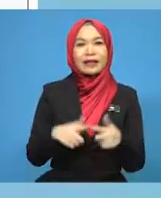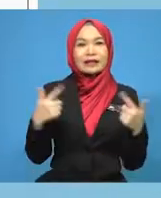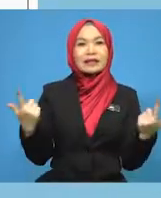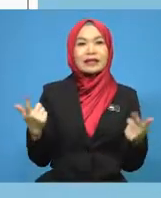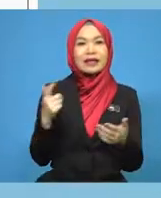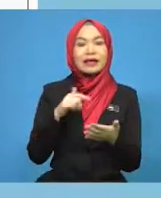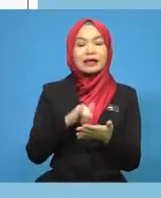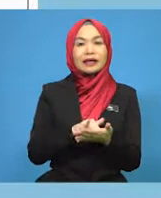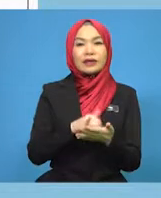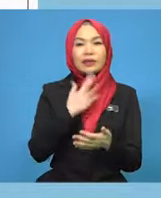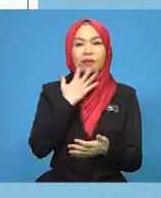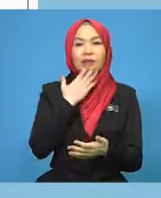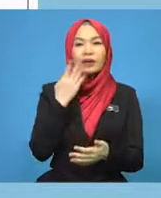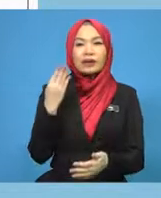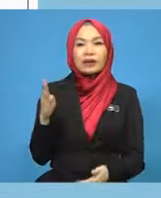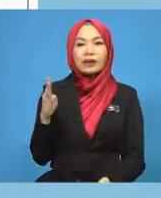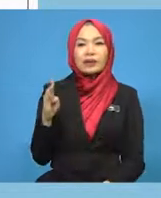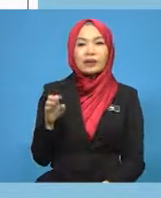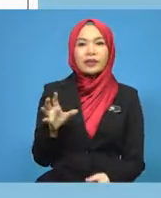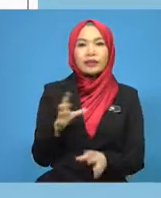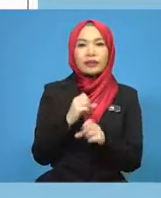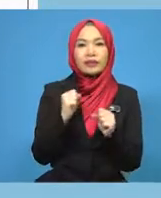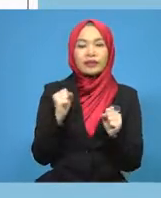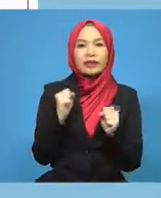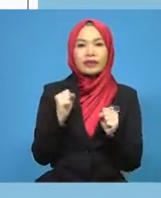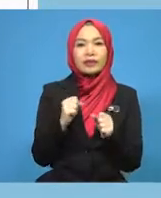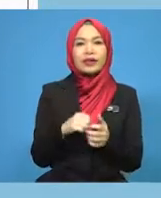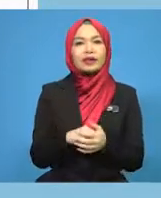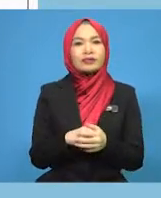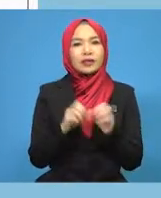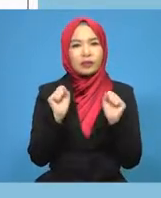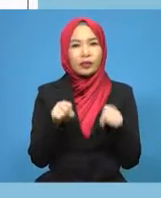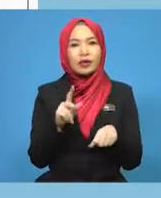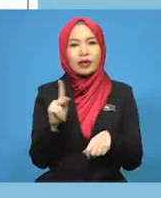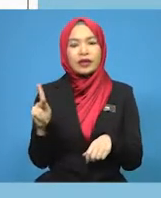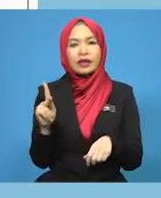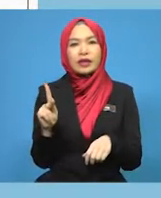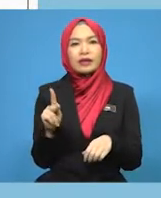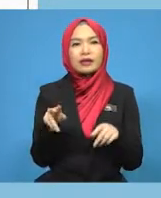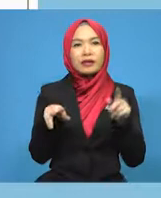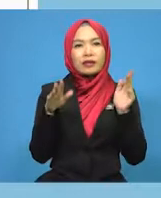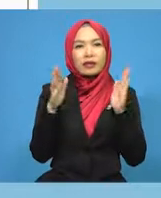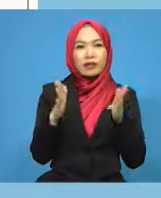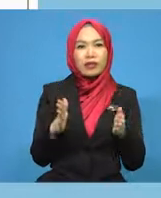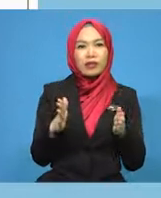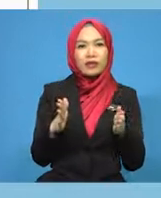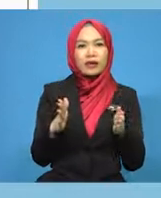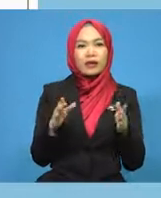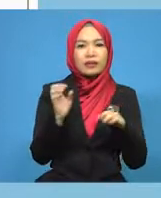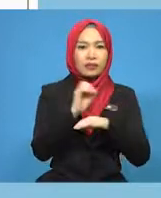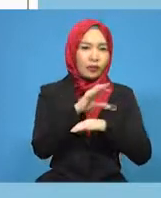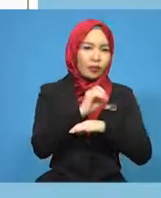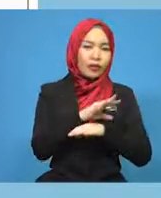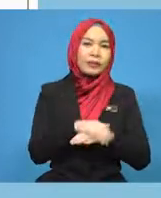juga dikatakan dapat merangsang individu untuk berkomunikasi. Berdasarkan cara